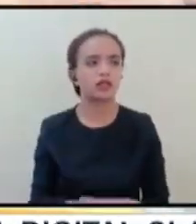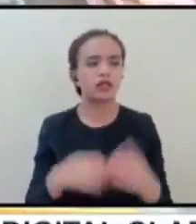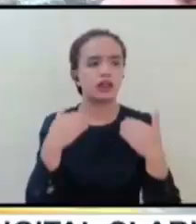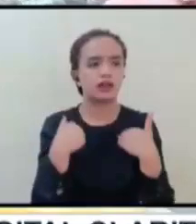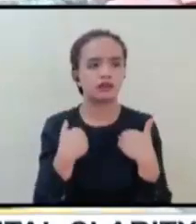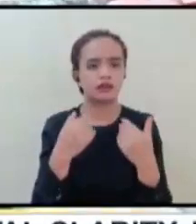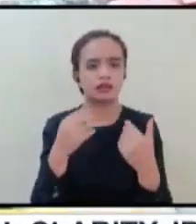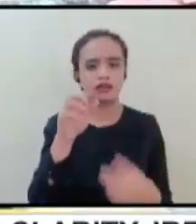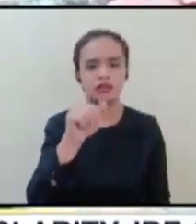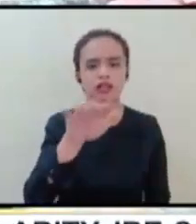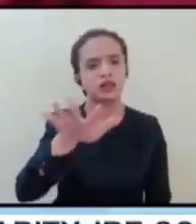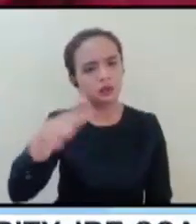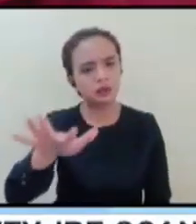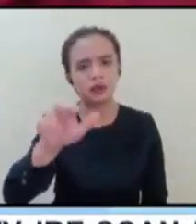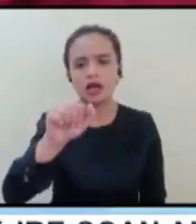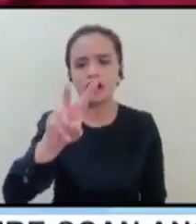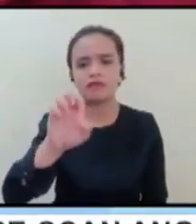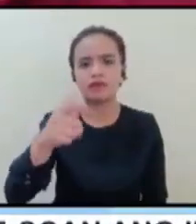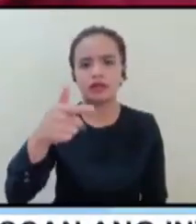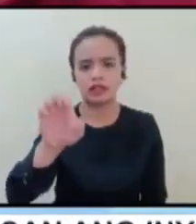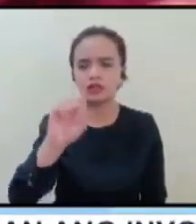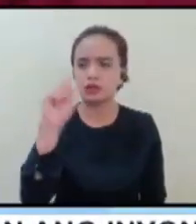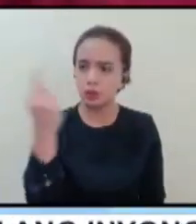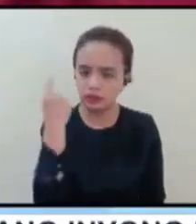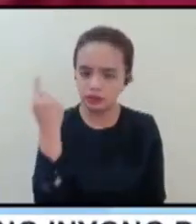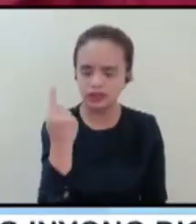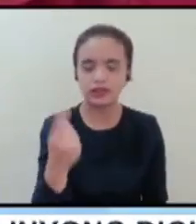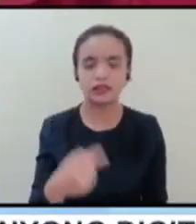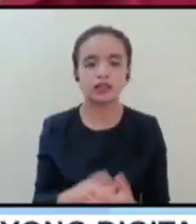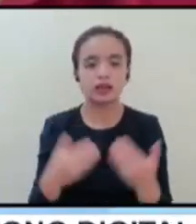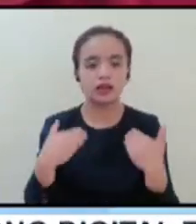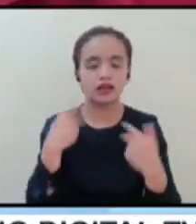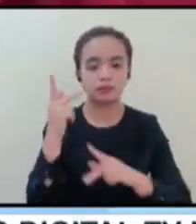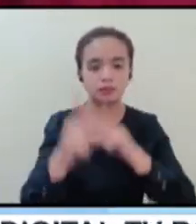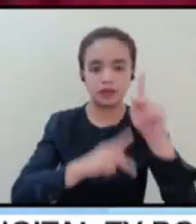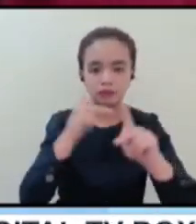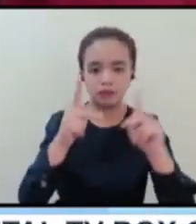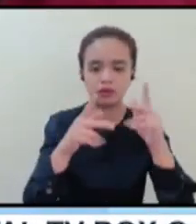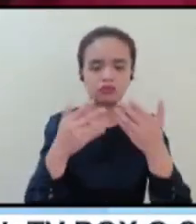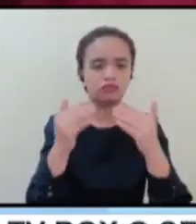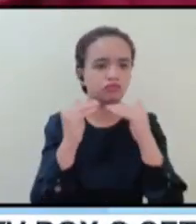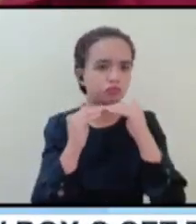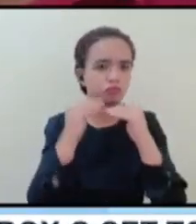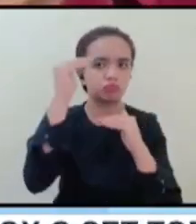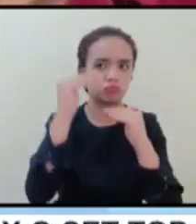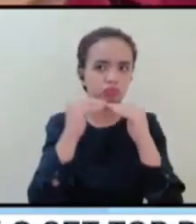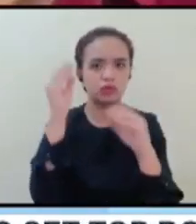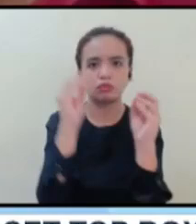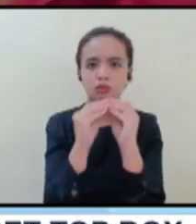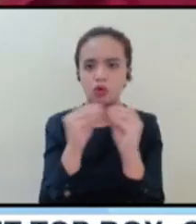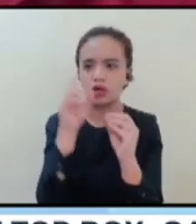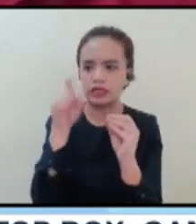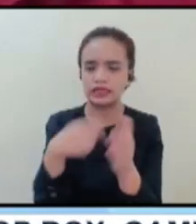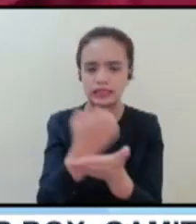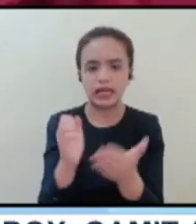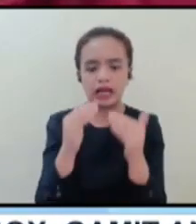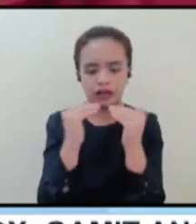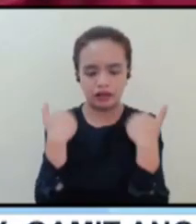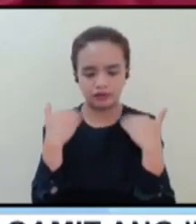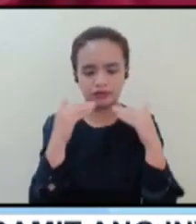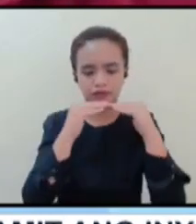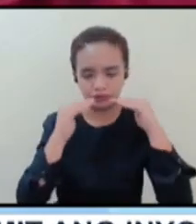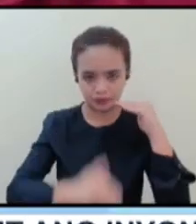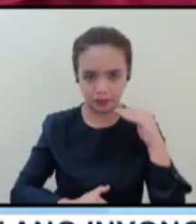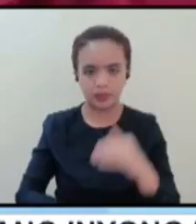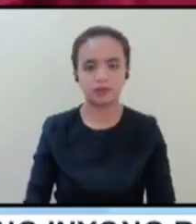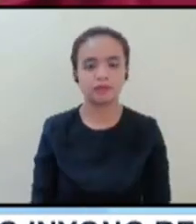ay average lamang. Yan ay may mga taong mas mataas dyan ang pangangailangan, may mas mababa.